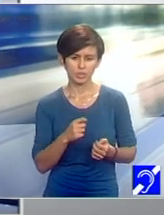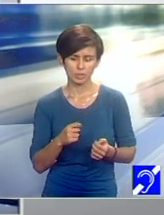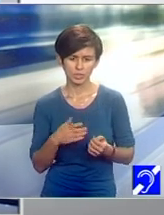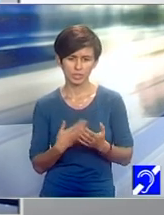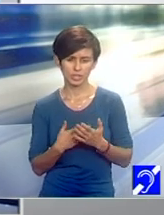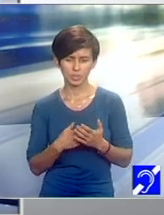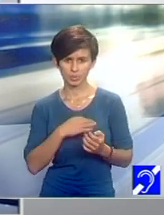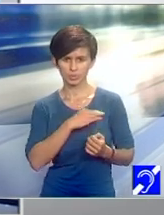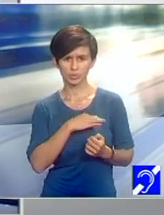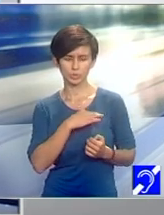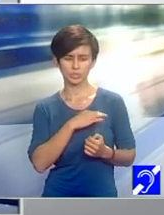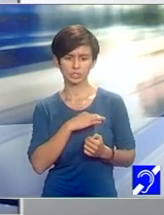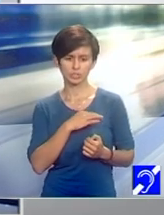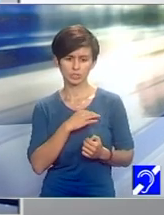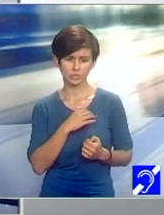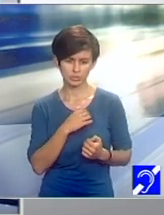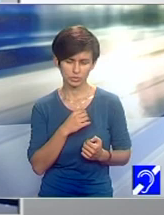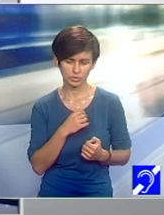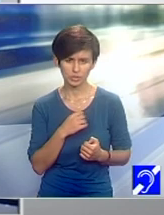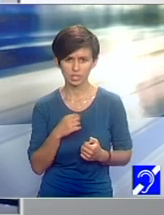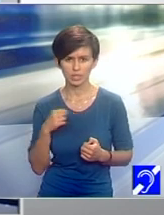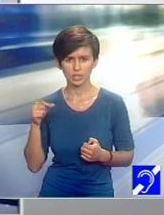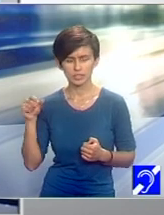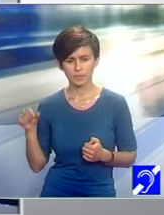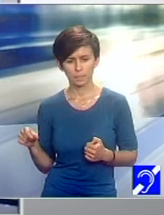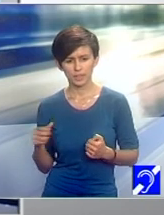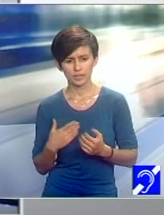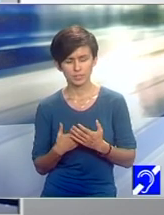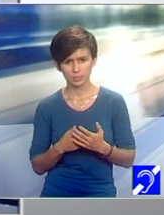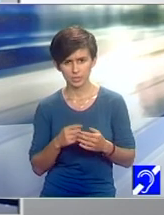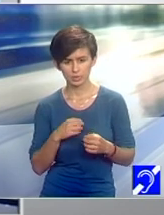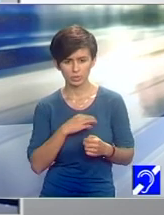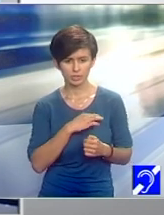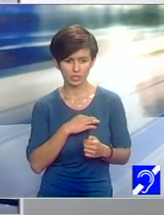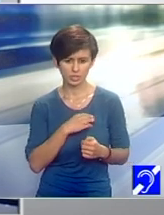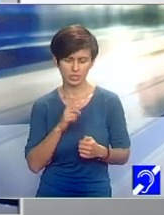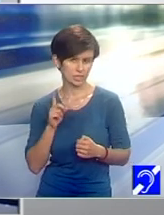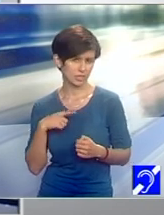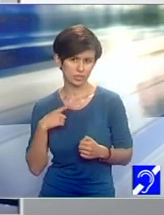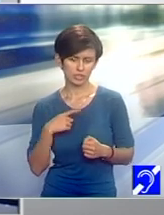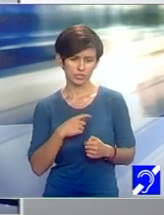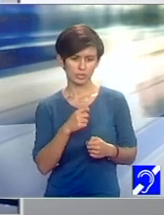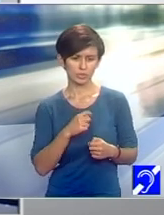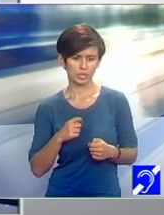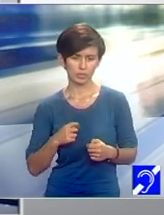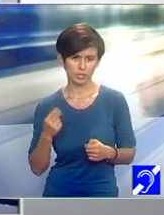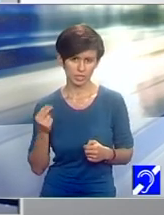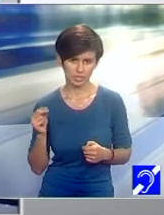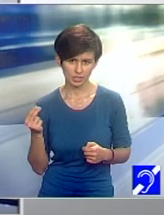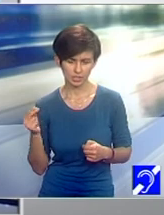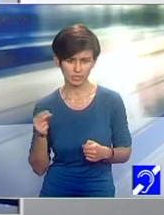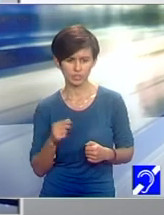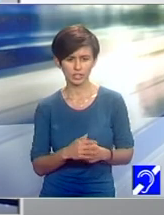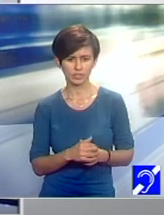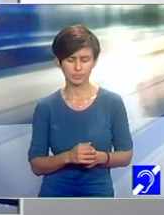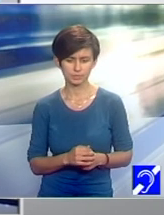studențime, pentru a face cineva, a face universitate, nu este un proiect individual, deci o familie întreagă